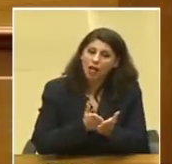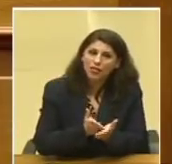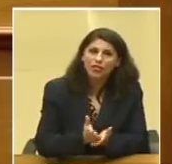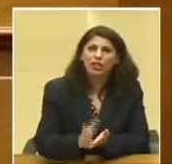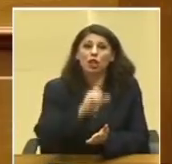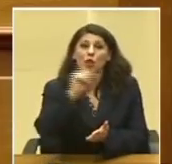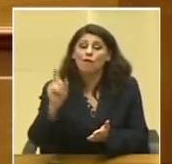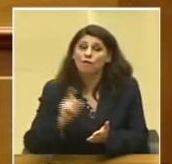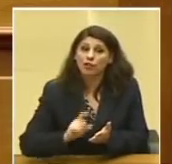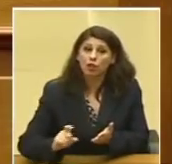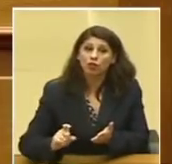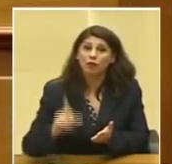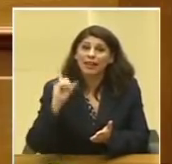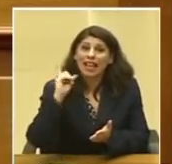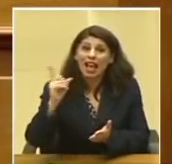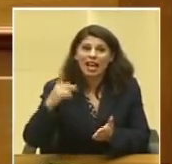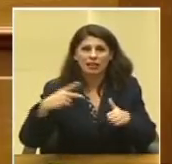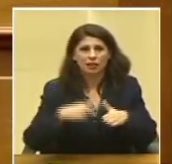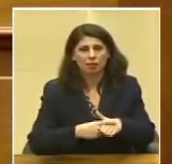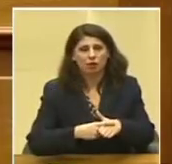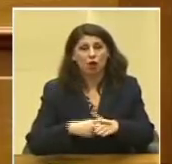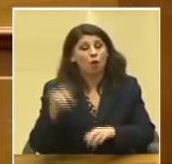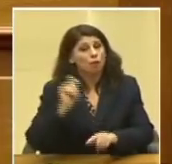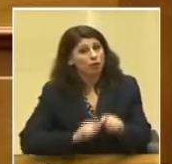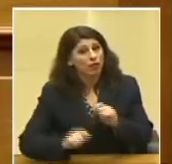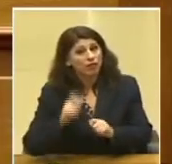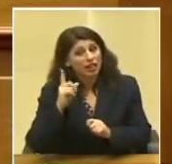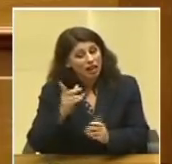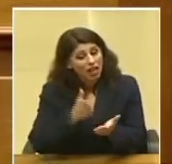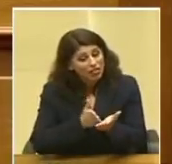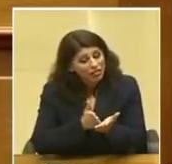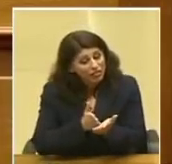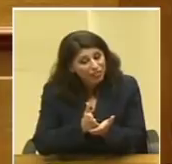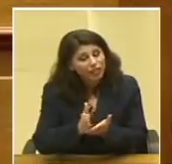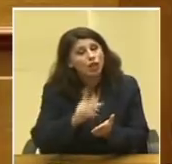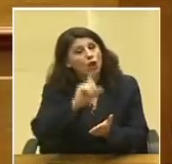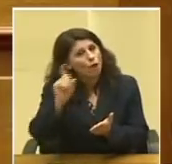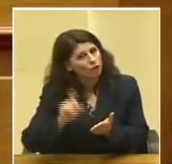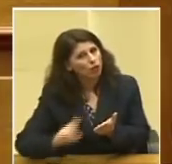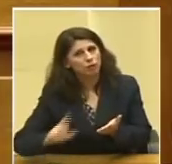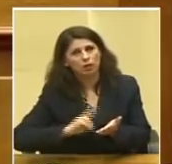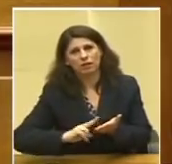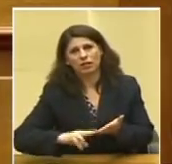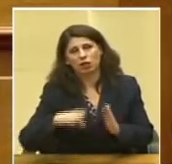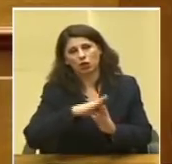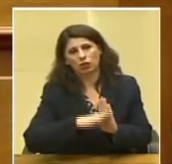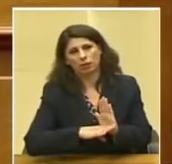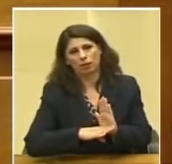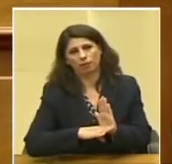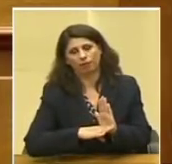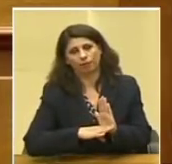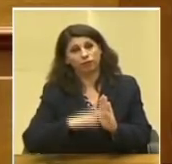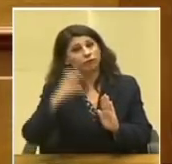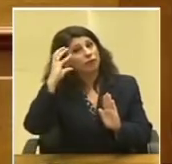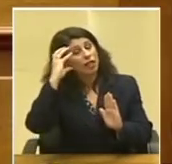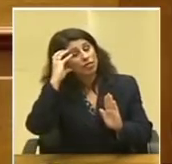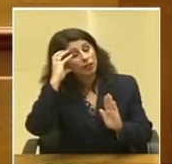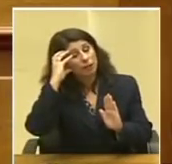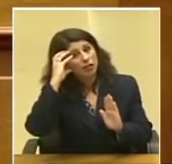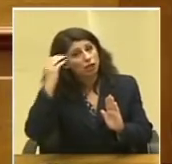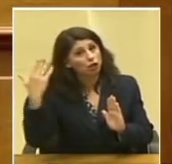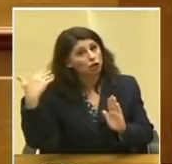βιώσιμο, για ένα ταμείο που θα δημιουργούσε ένα δίκαιο και βιώσιμο ασφαλιστικό σύστημα. Θυμάστε τι λέγατε